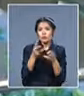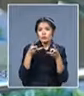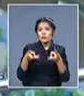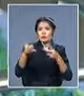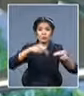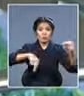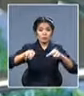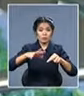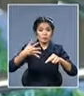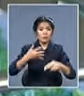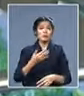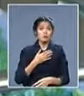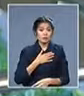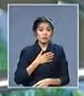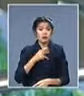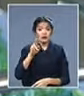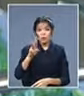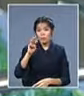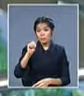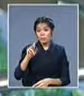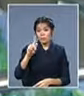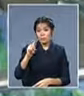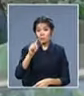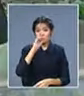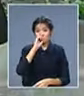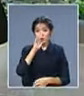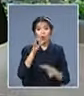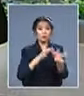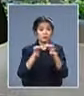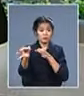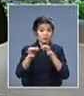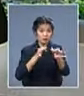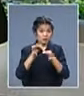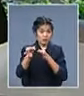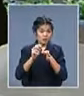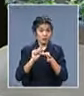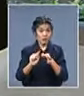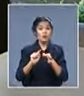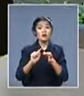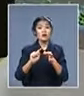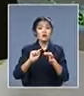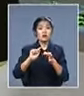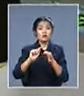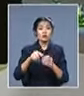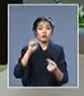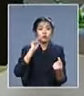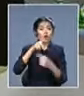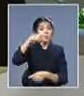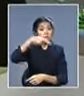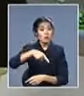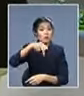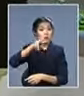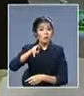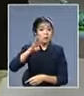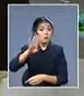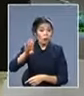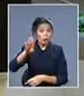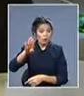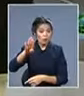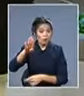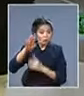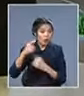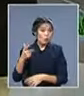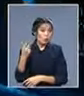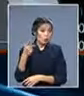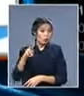ฐมนตรีก็ชี้แจงมาค่ะ ทั้งหลายทั้งปวงเนี่ยนะฮะในเรื่องของการพรบ.อันนี้เนี่ยนะครับครม.เนี่ยคือเราพอผ่าน